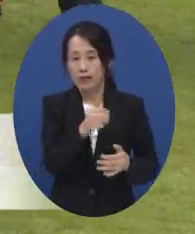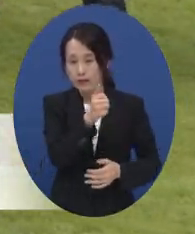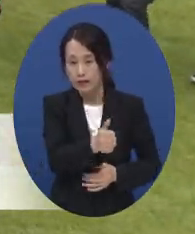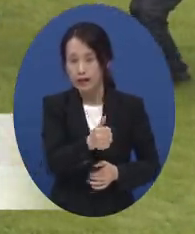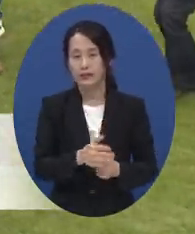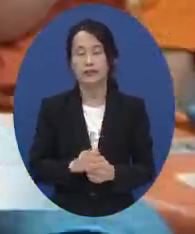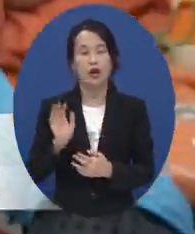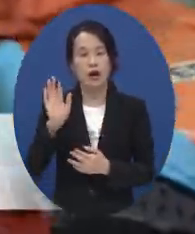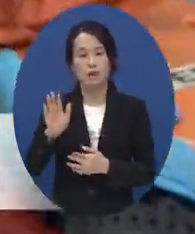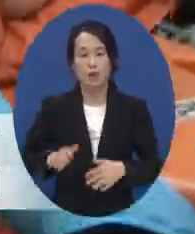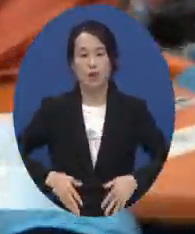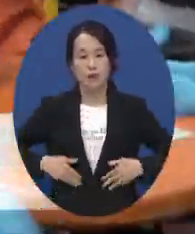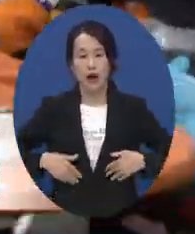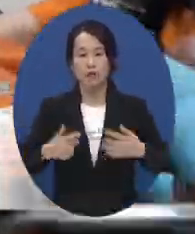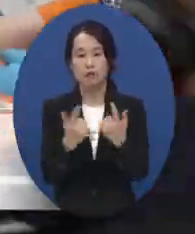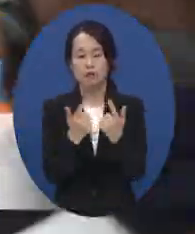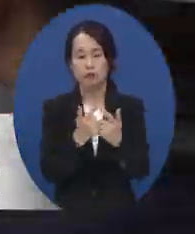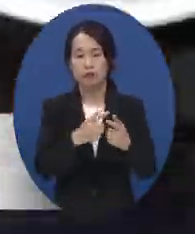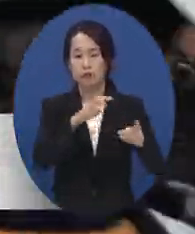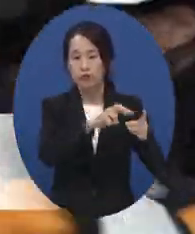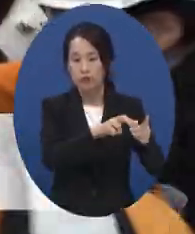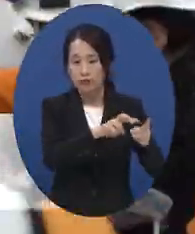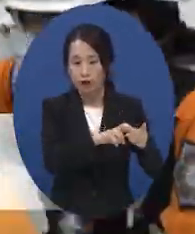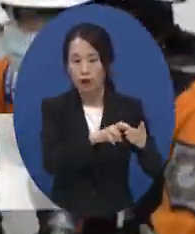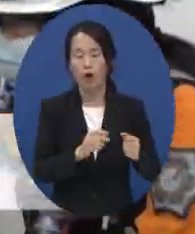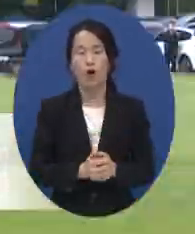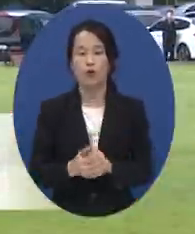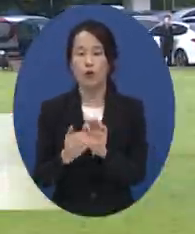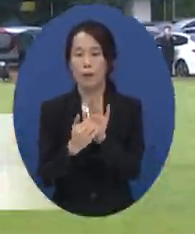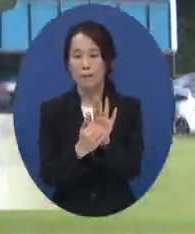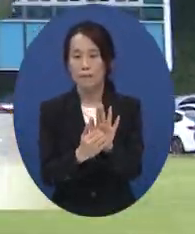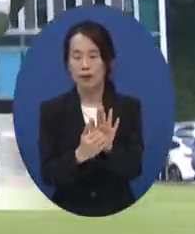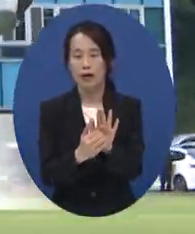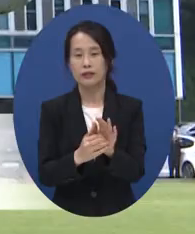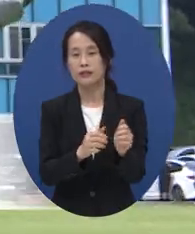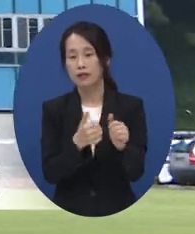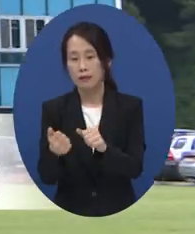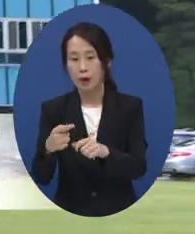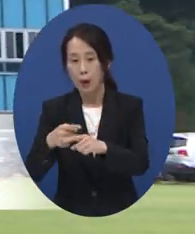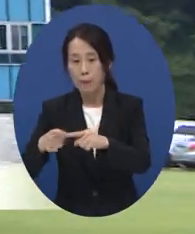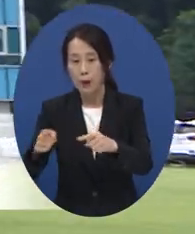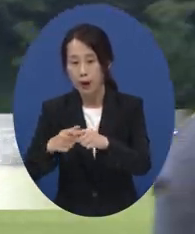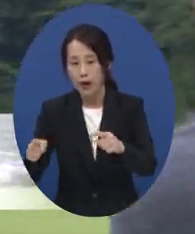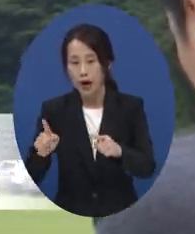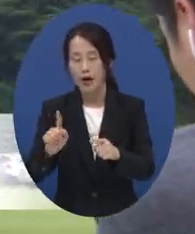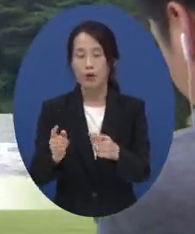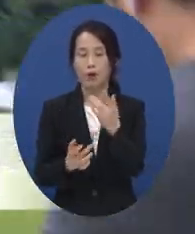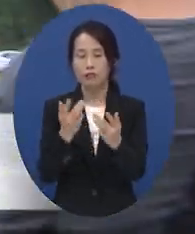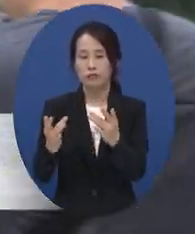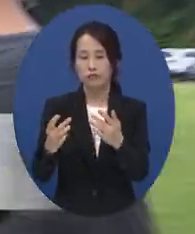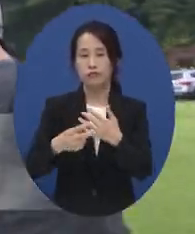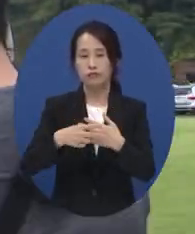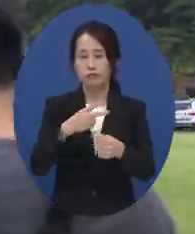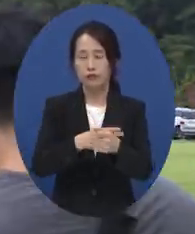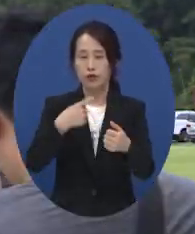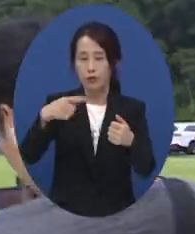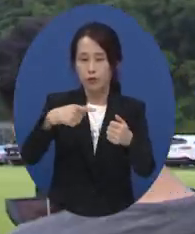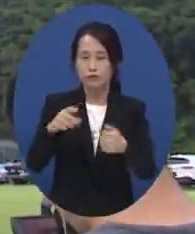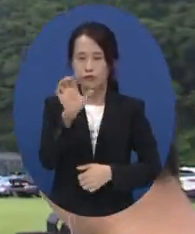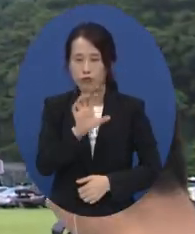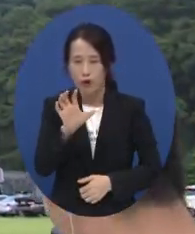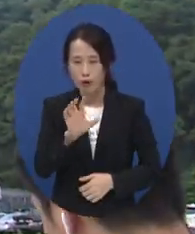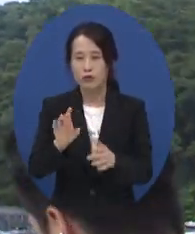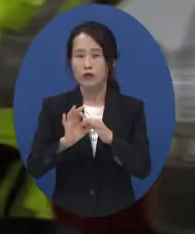앞으로 경기 남북국 언약 외상 센터 주원과 예방 가능 외상 사망 평가 소방 및 의료인력 교육